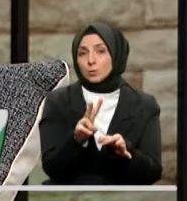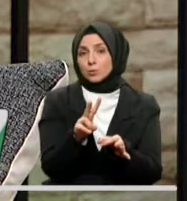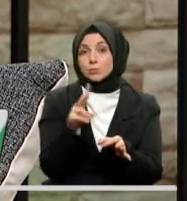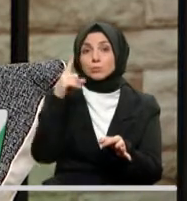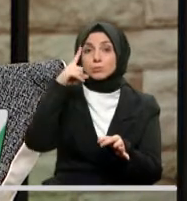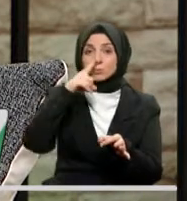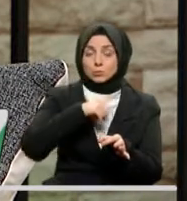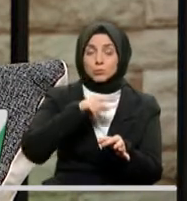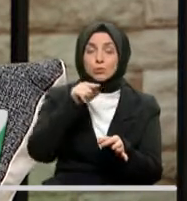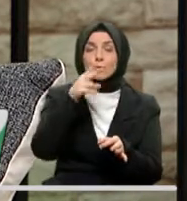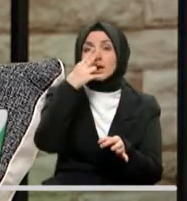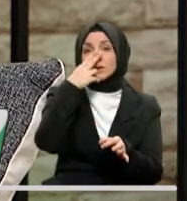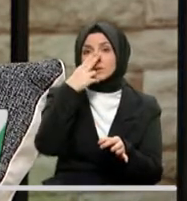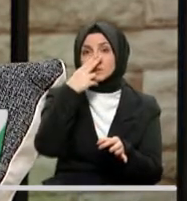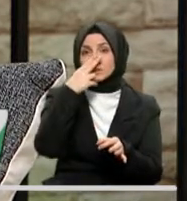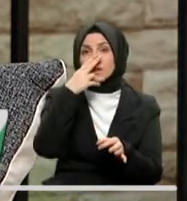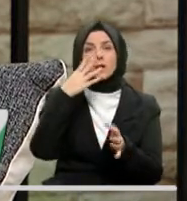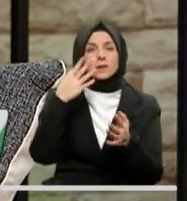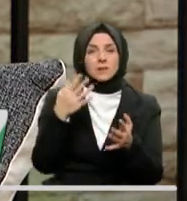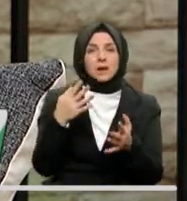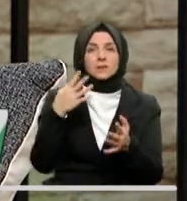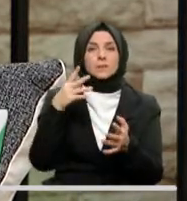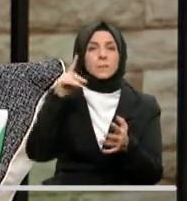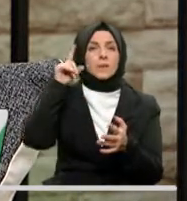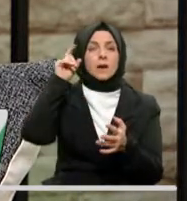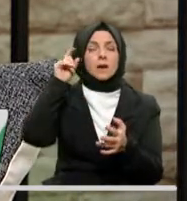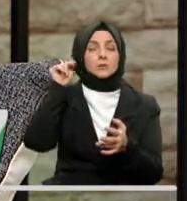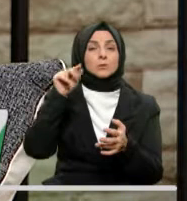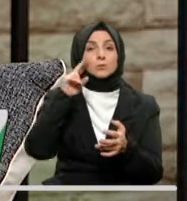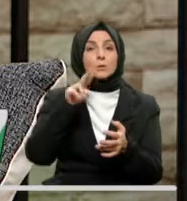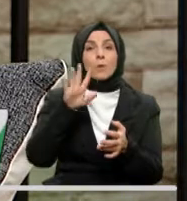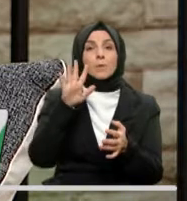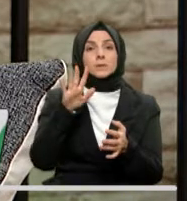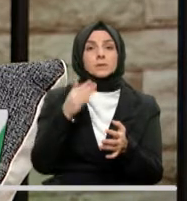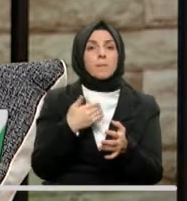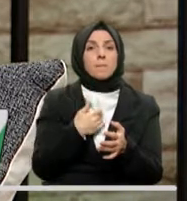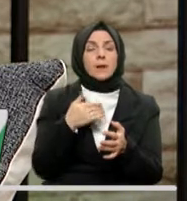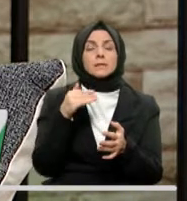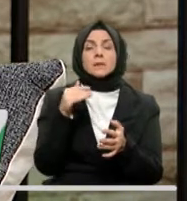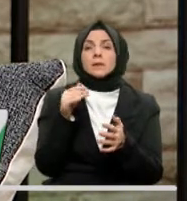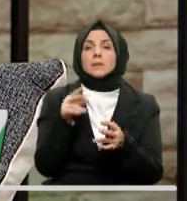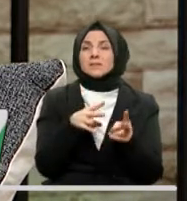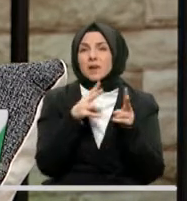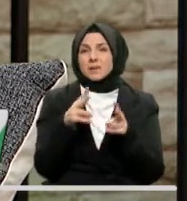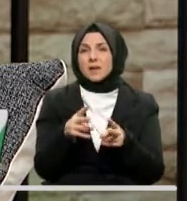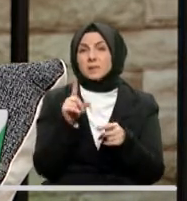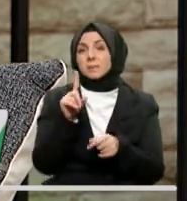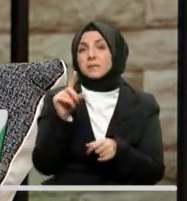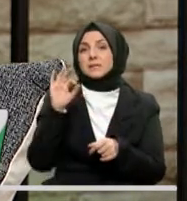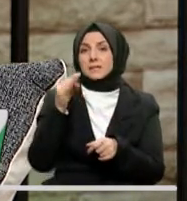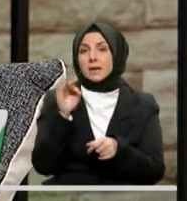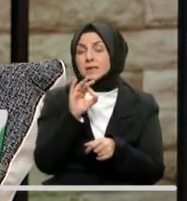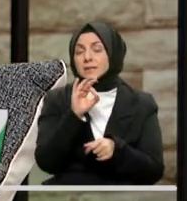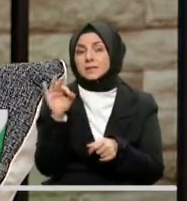Aşina olduğu yani bilinç düzeyinde şunu fark etmez Ben zaten bu yaşa kadar bir zorbalığı Bir değersize